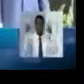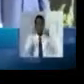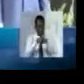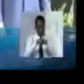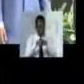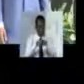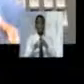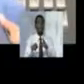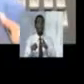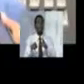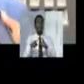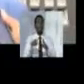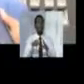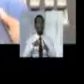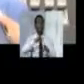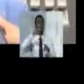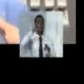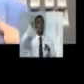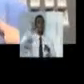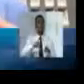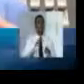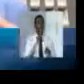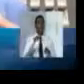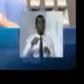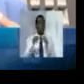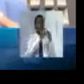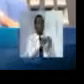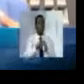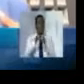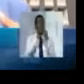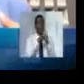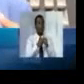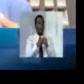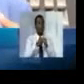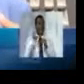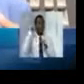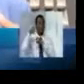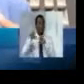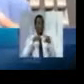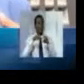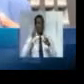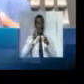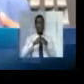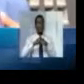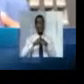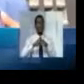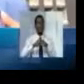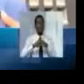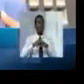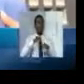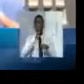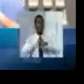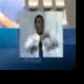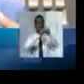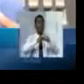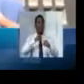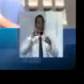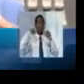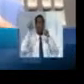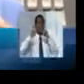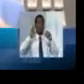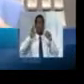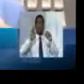pays respectifs. Il nous faut être ensemble pour faire face à cette insécurité qui menace notre